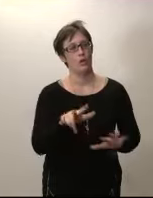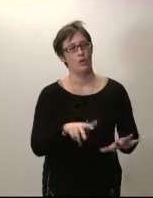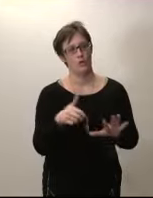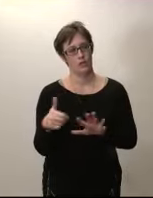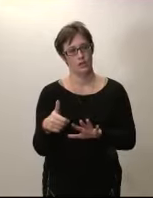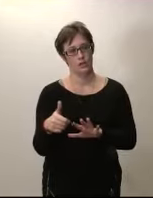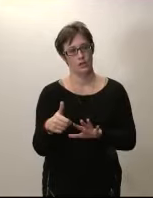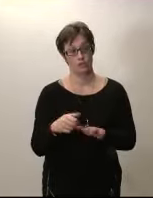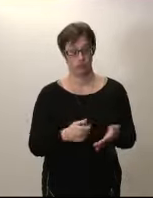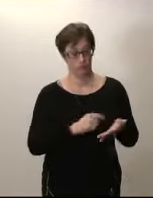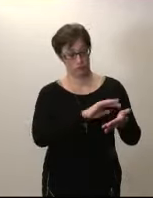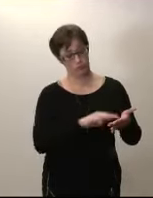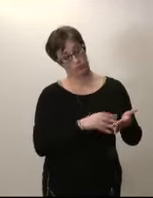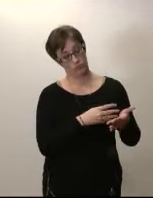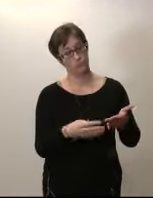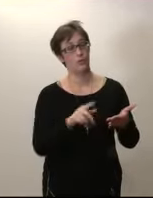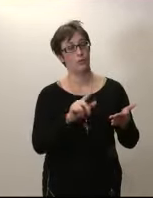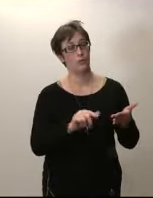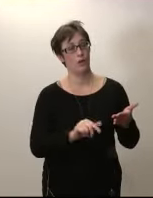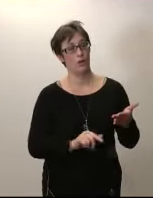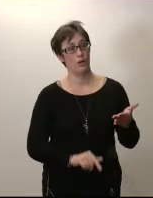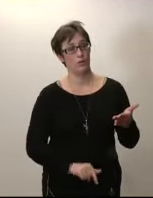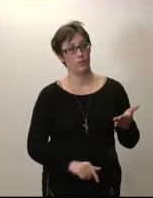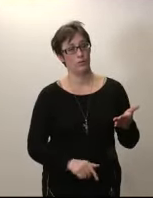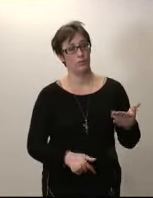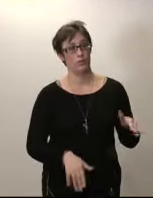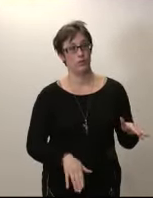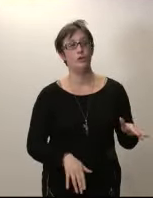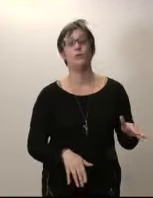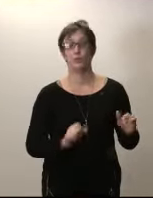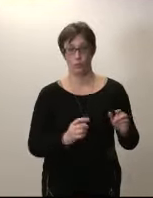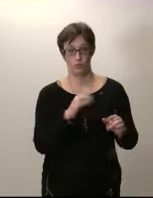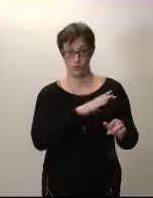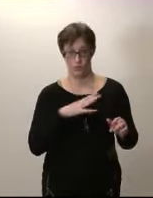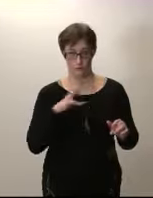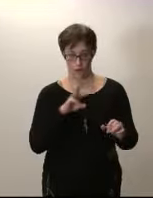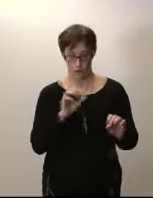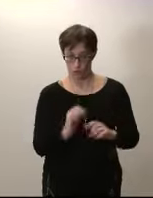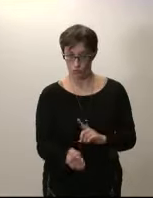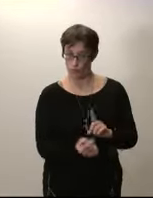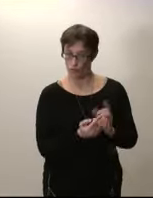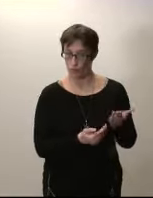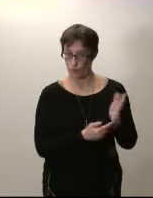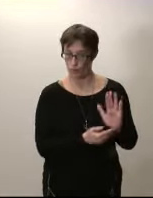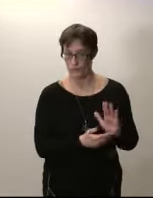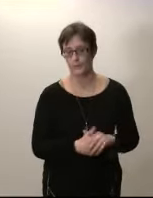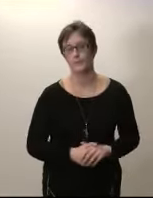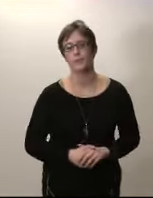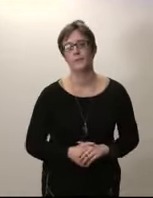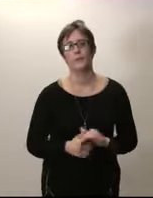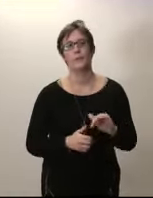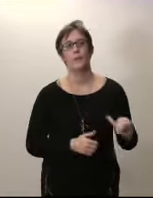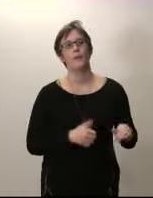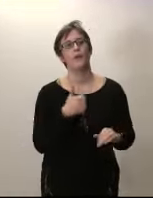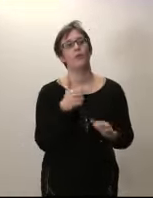est là. J'avais déjà dit à Mme Weiss de venir me voir. Je lui montrerai. 2014-2016, en